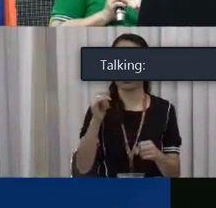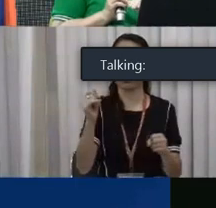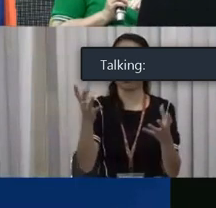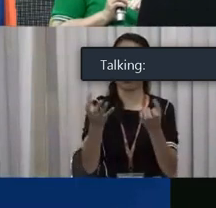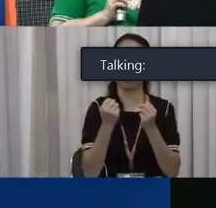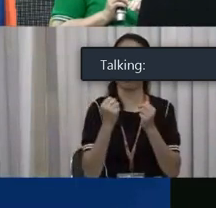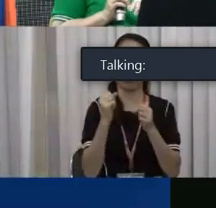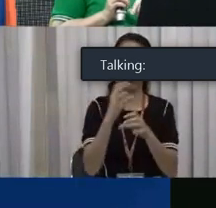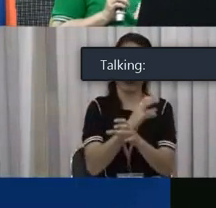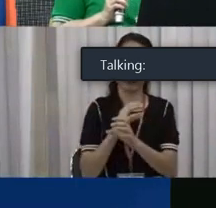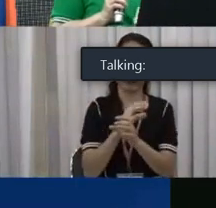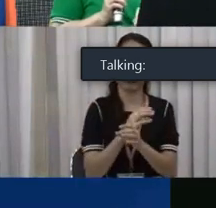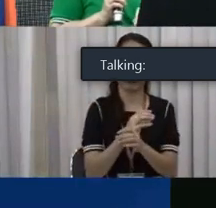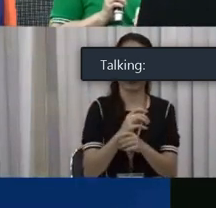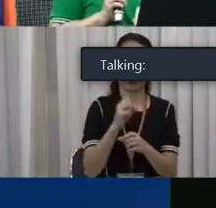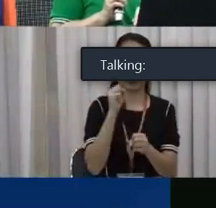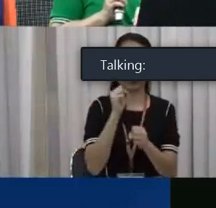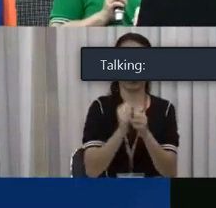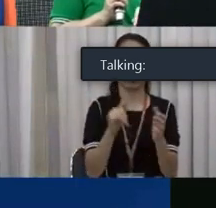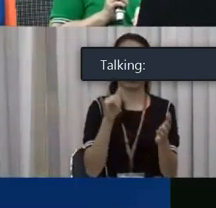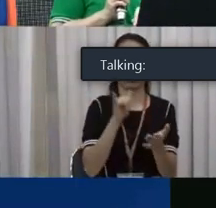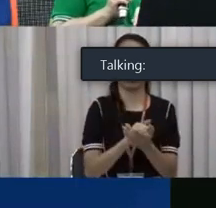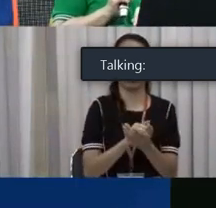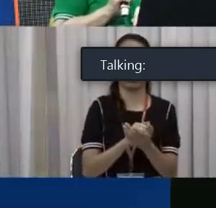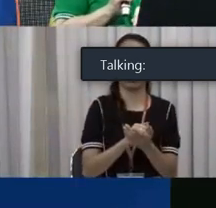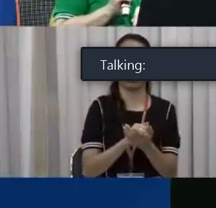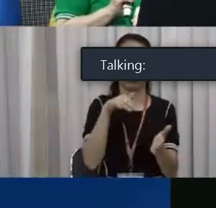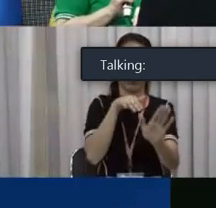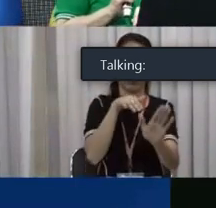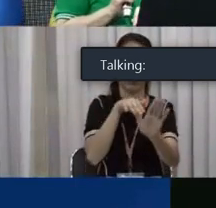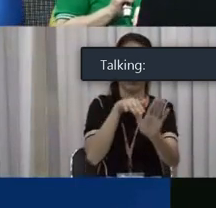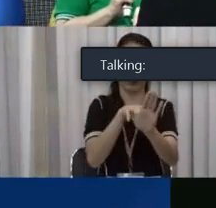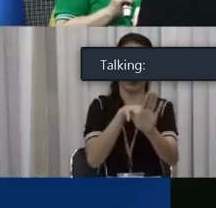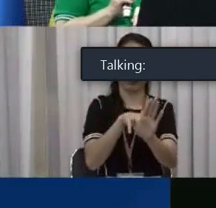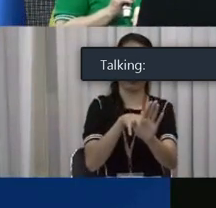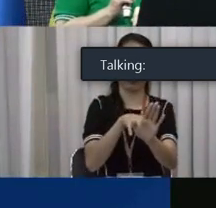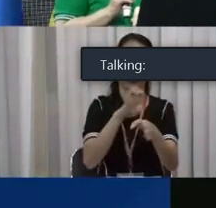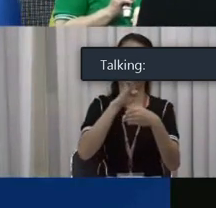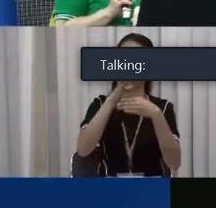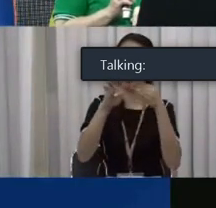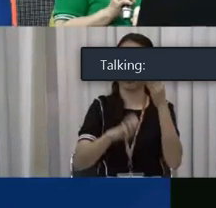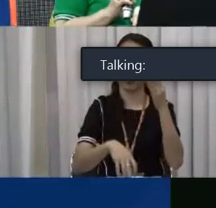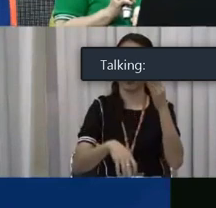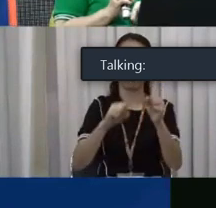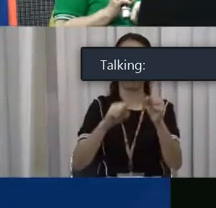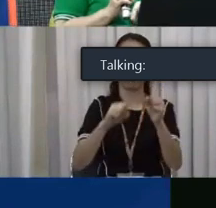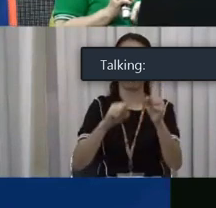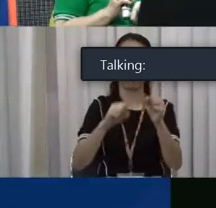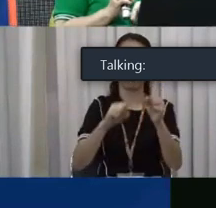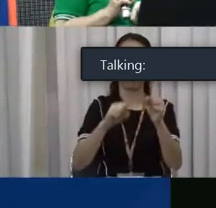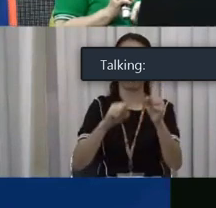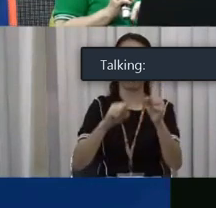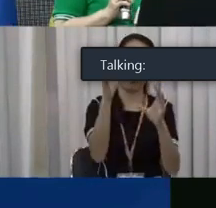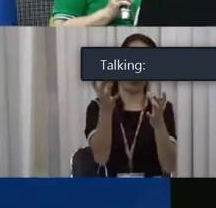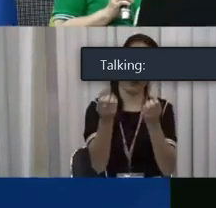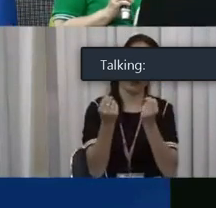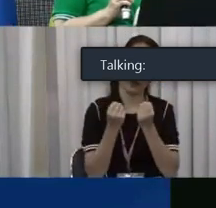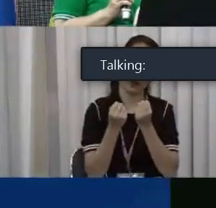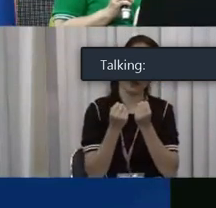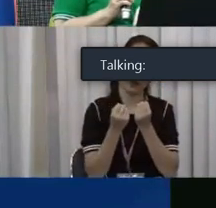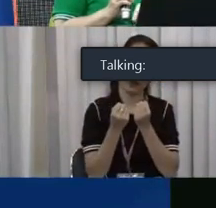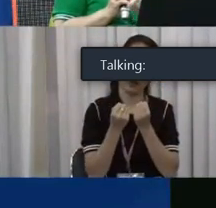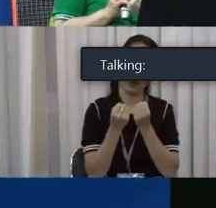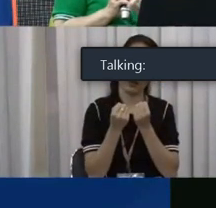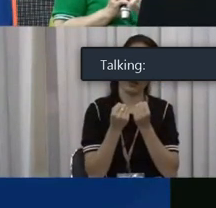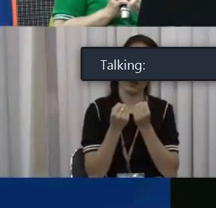care na to para at the end of the year, na atay madawat nga bonus. No? Dili ang 13th month lang.